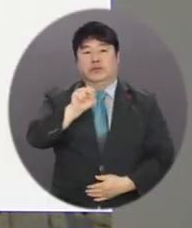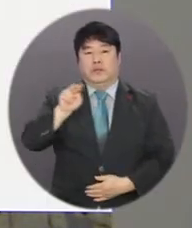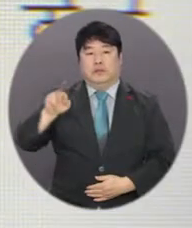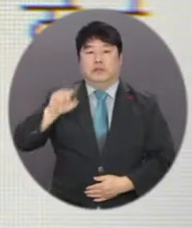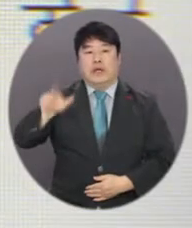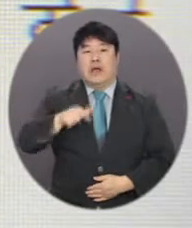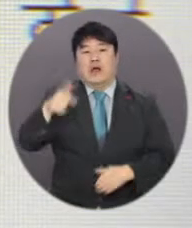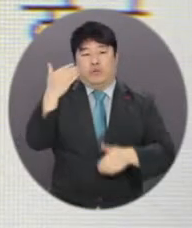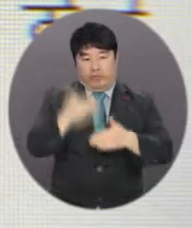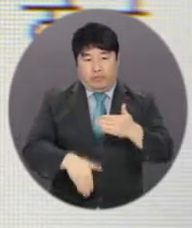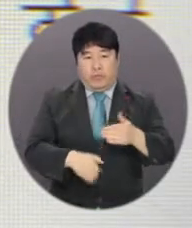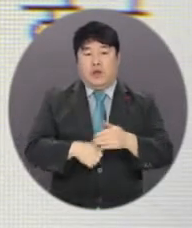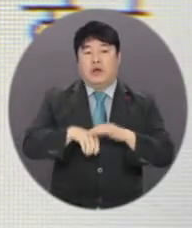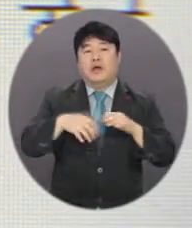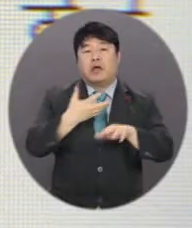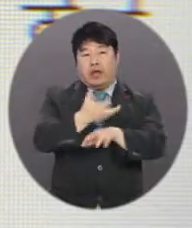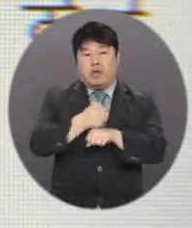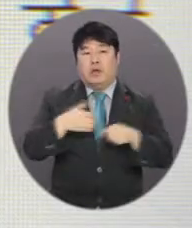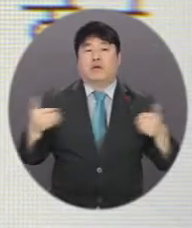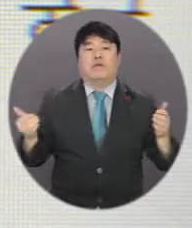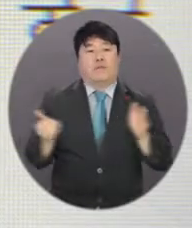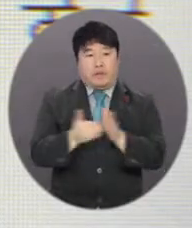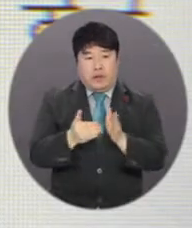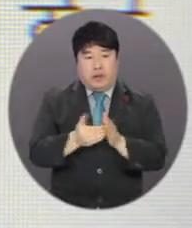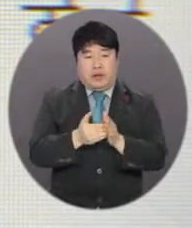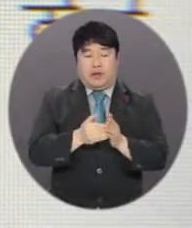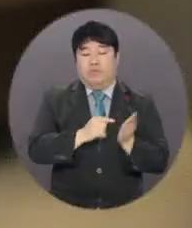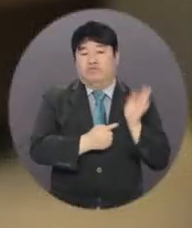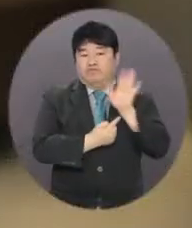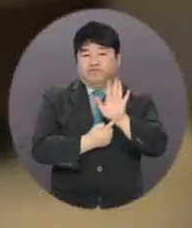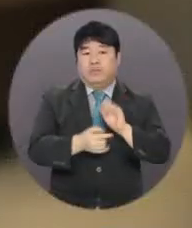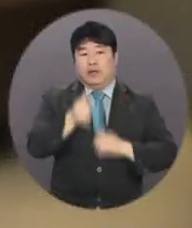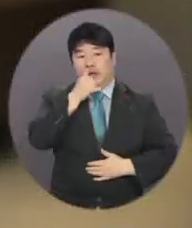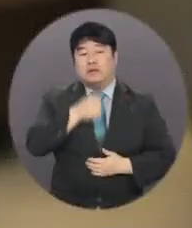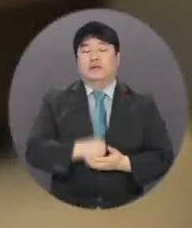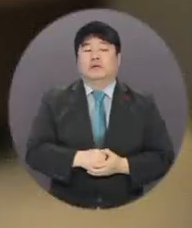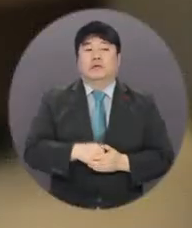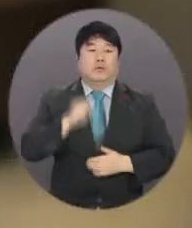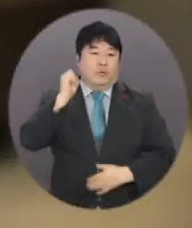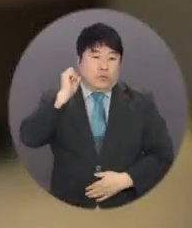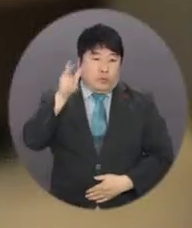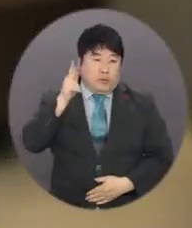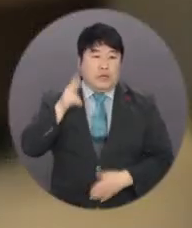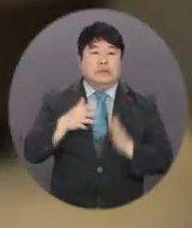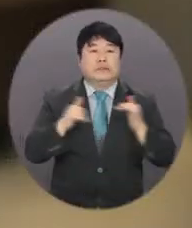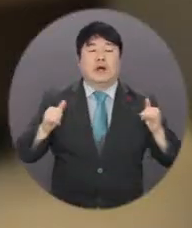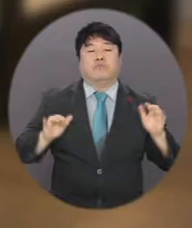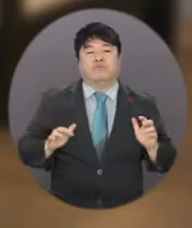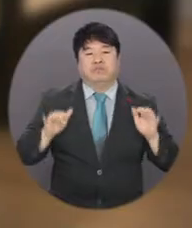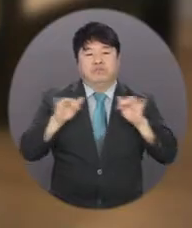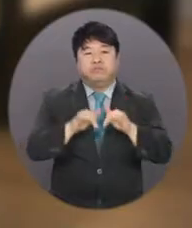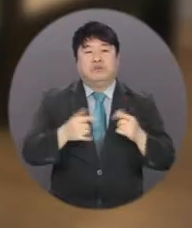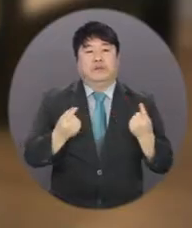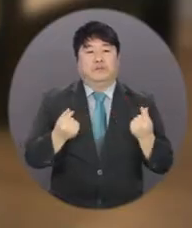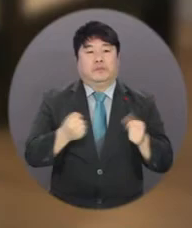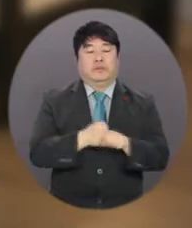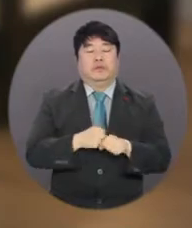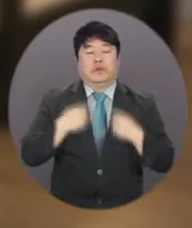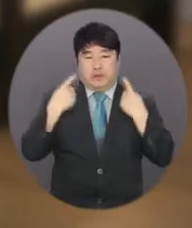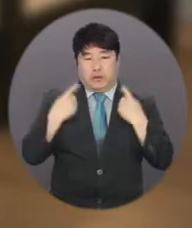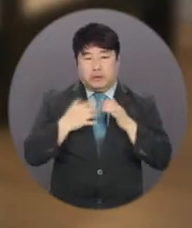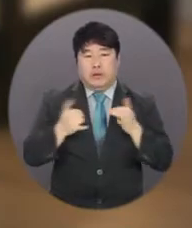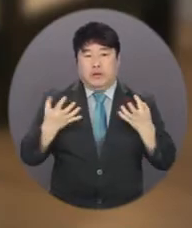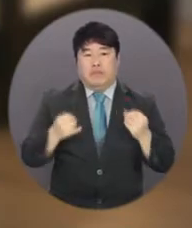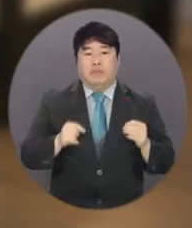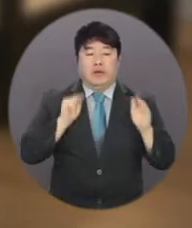단 하루를 제외하고는 예약이 마감됐다는 공지문이 올라와 있습니다. 호텔도 사람들이 몰리는 건 비슷합니다. 관광객이